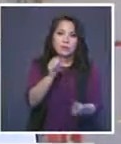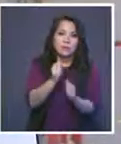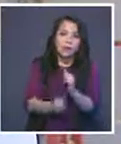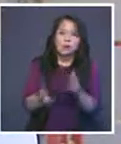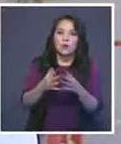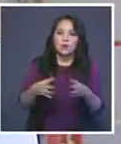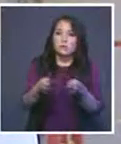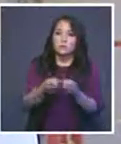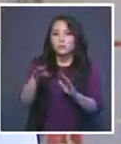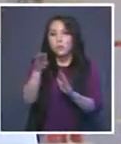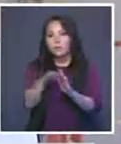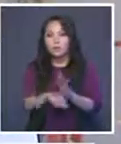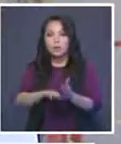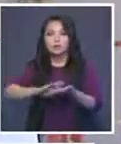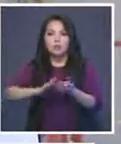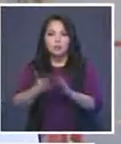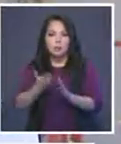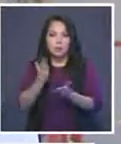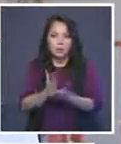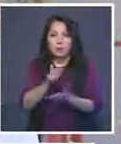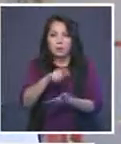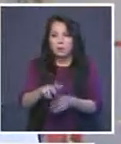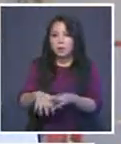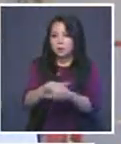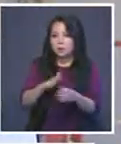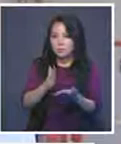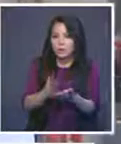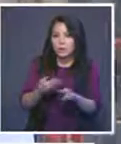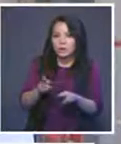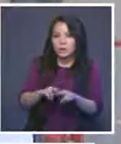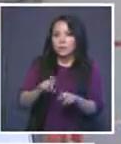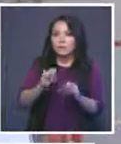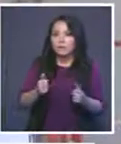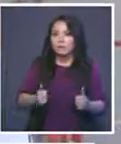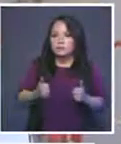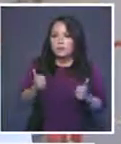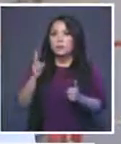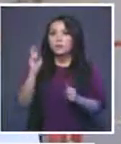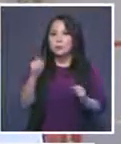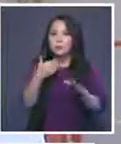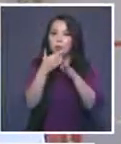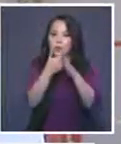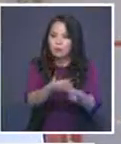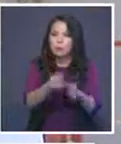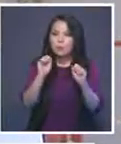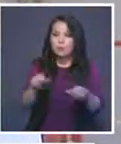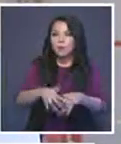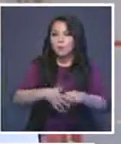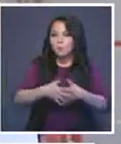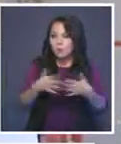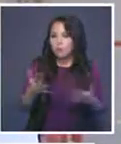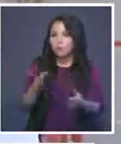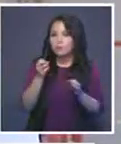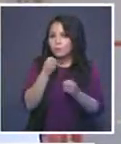ауылда бар. Осы ауылдың азаматтары бірігіп, қолдан келгенше көмектерін жасап жатса, әрине бұндай